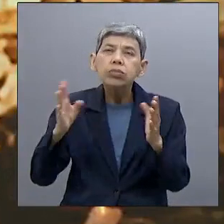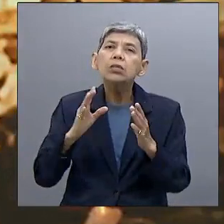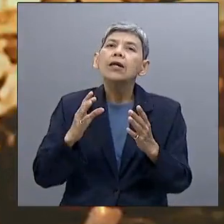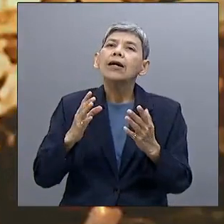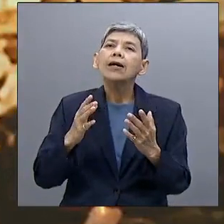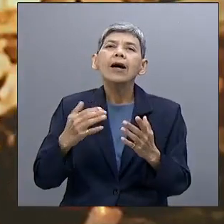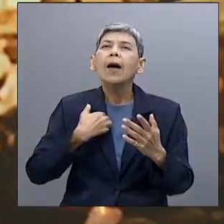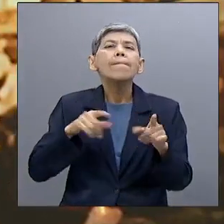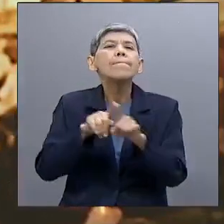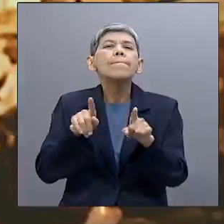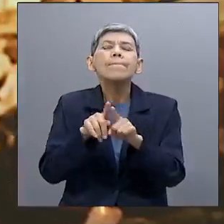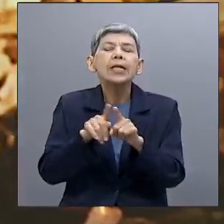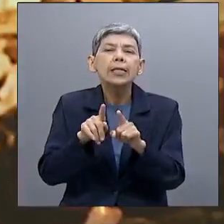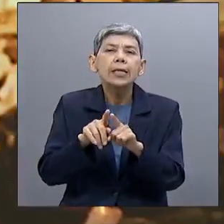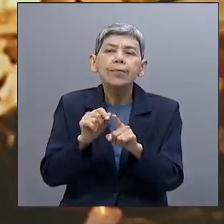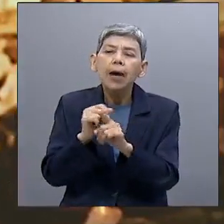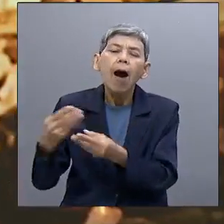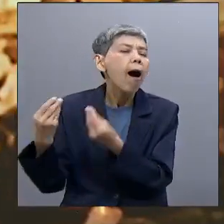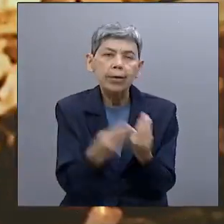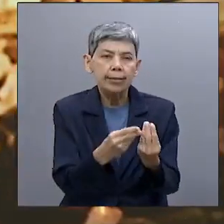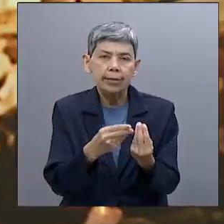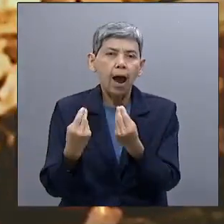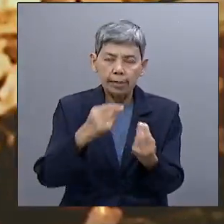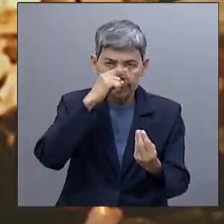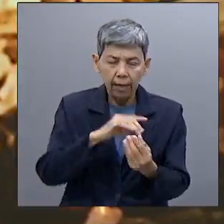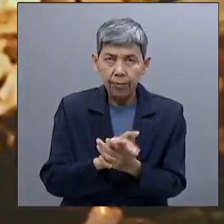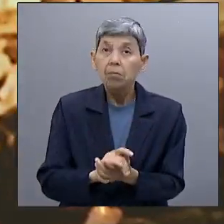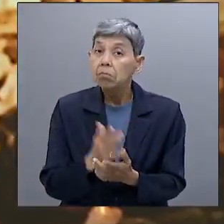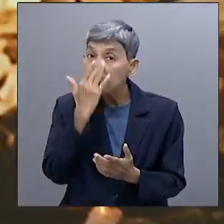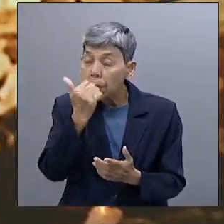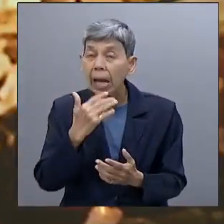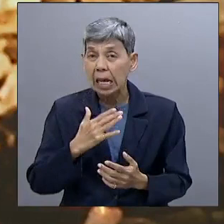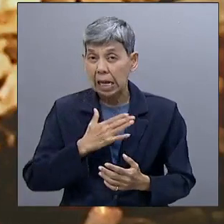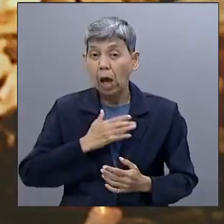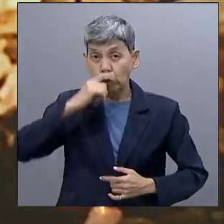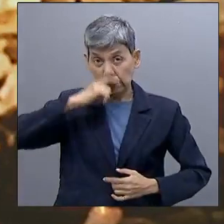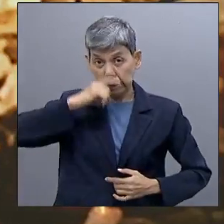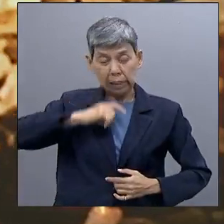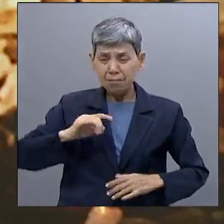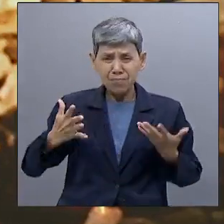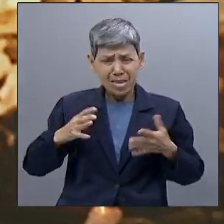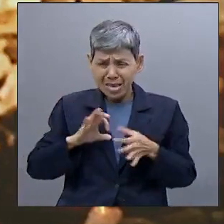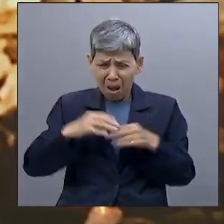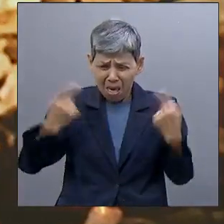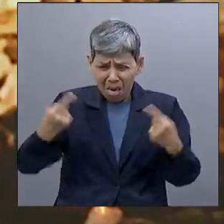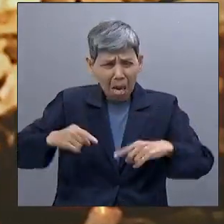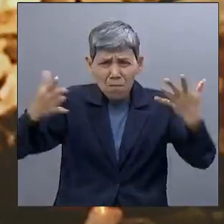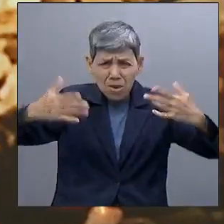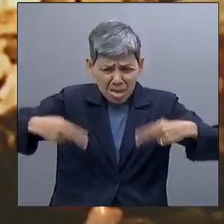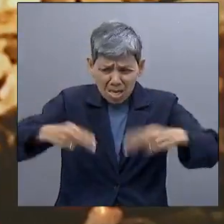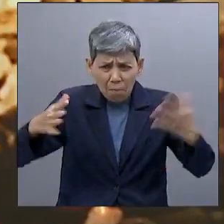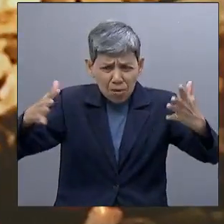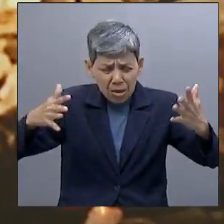เสมือนเป็นทานนะฮะเพราะว่าอย่างน้อยเราคนไทยไม่ได้มีส่วนเกี่ยวข้องในการ